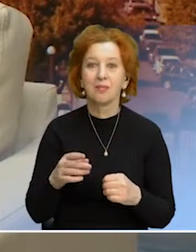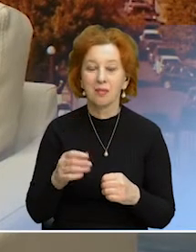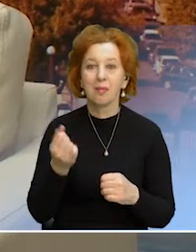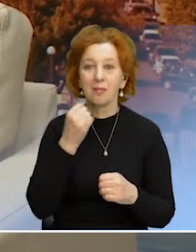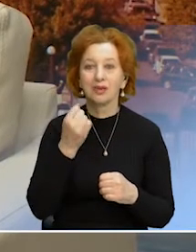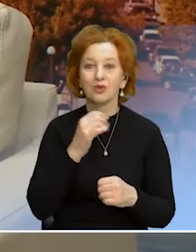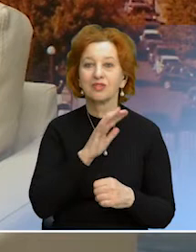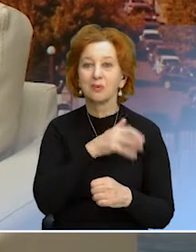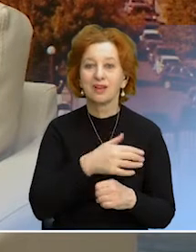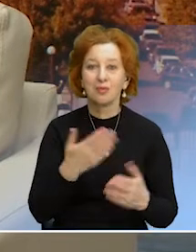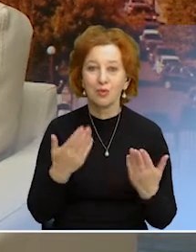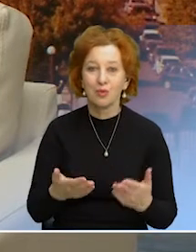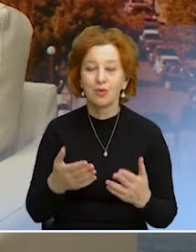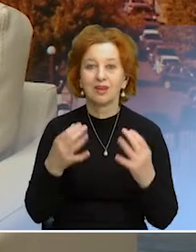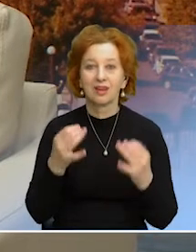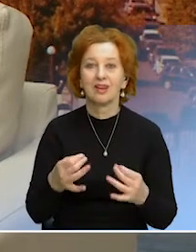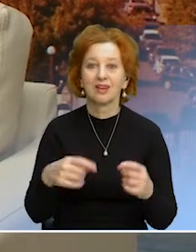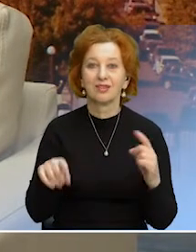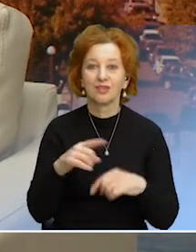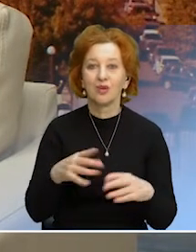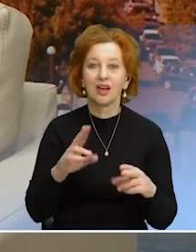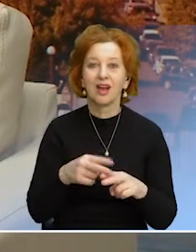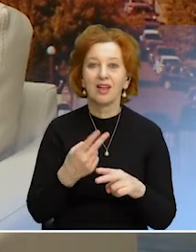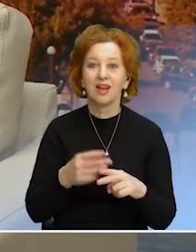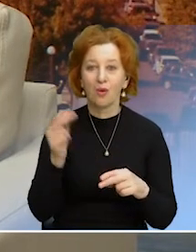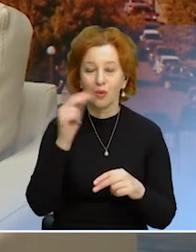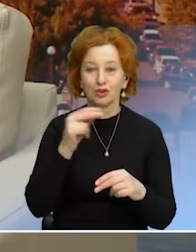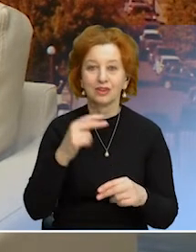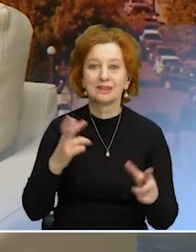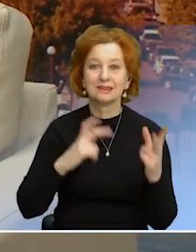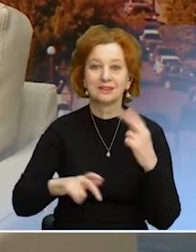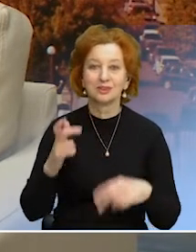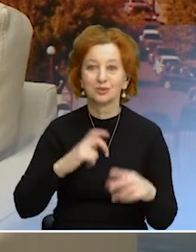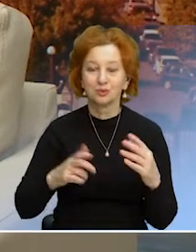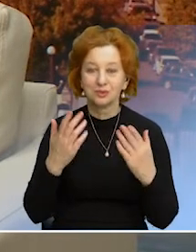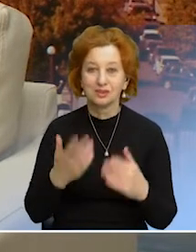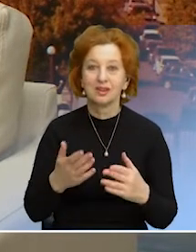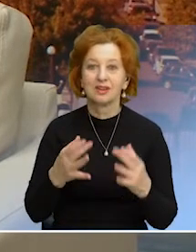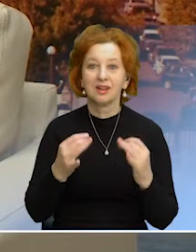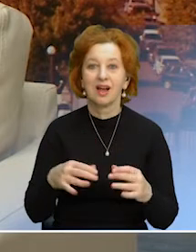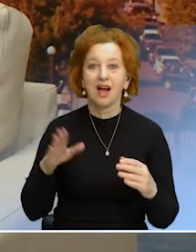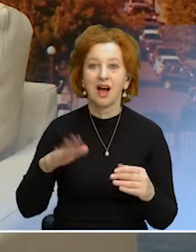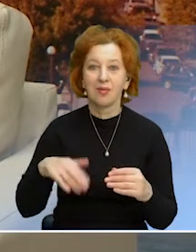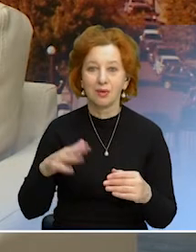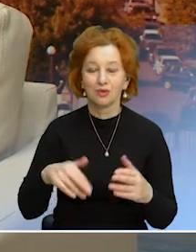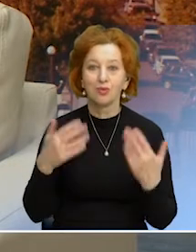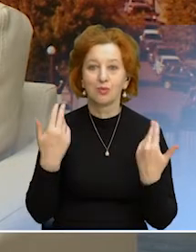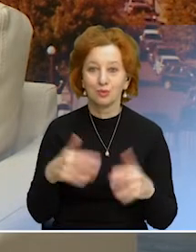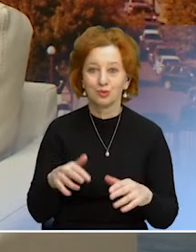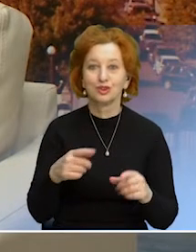в Петербурге. Это были годы учебы в школе, это были годы учебы в институте. Ну, а потом